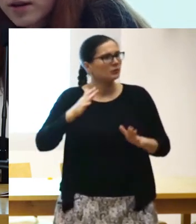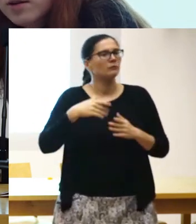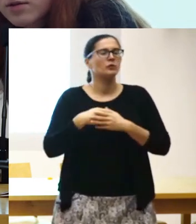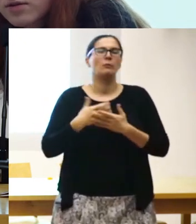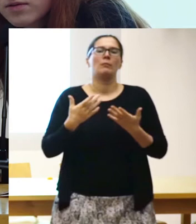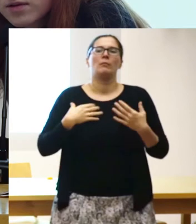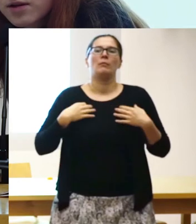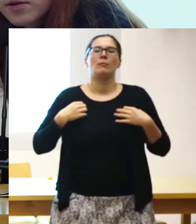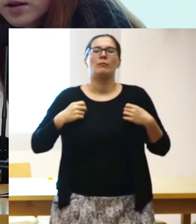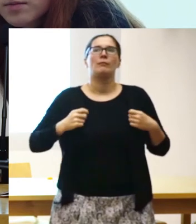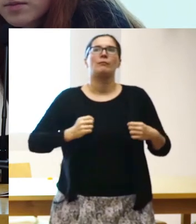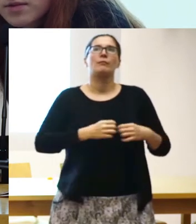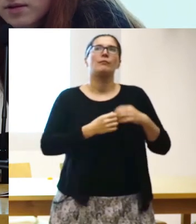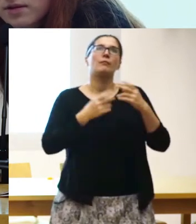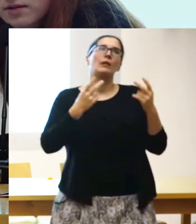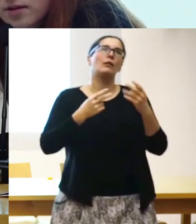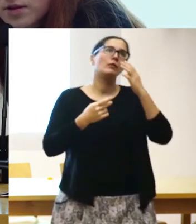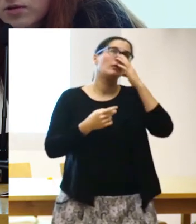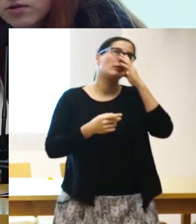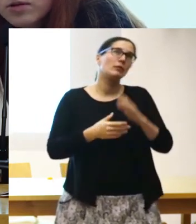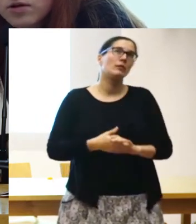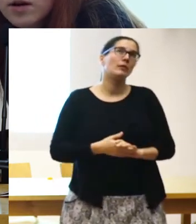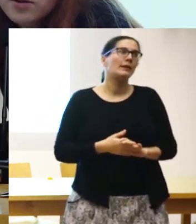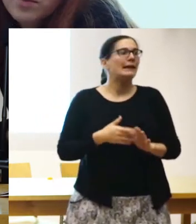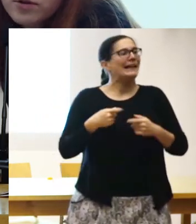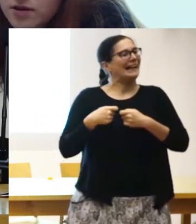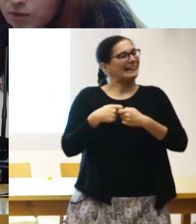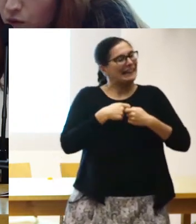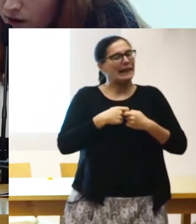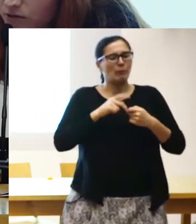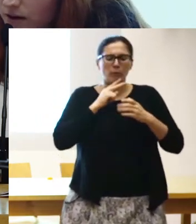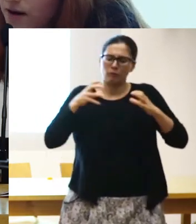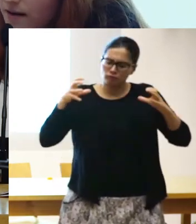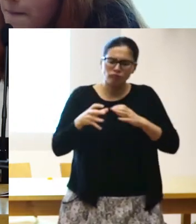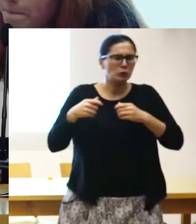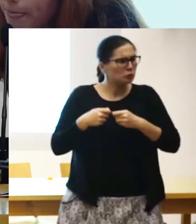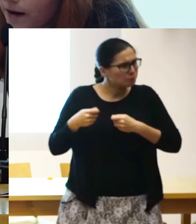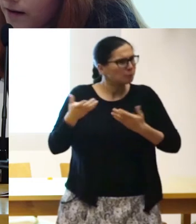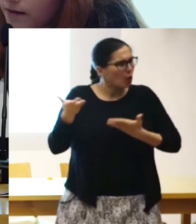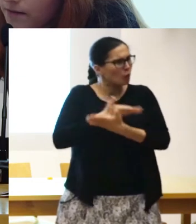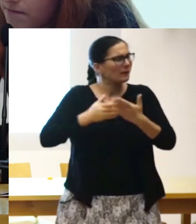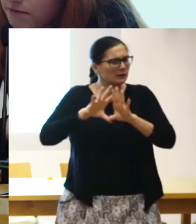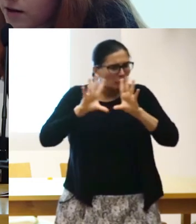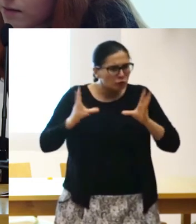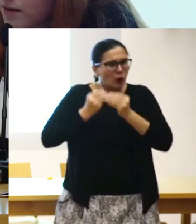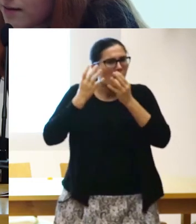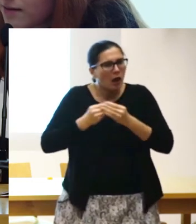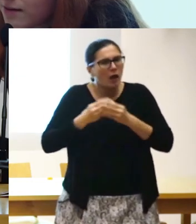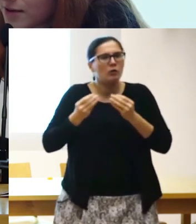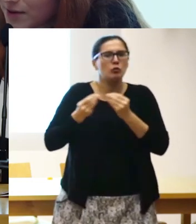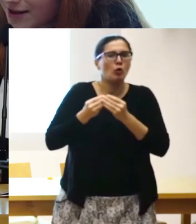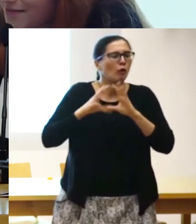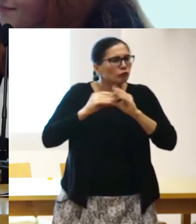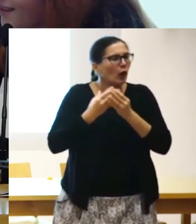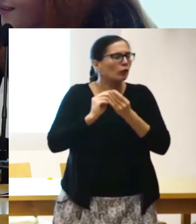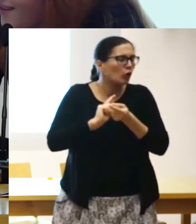týmu, tak je to jako v silném smyslu toho slova, že prostě spolupracujeme velmi,